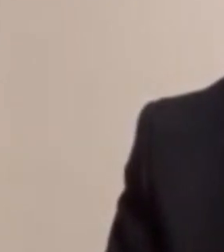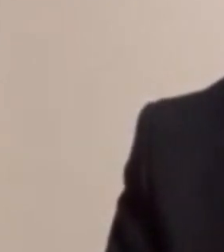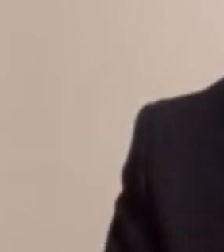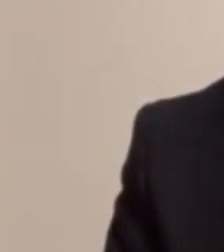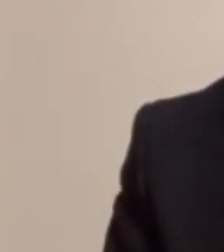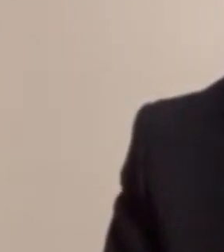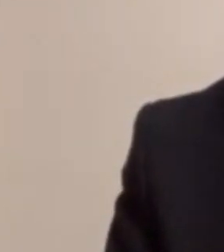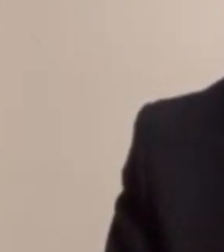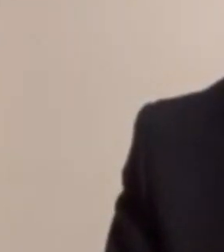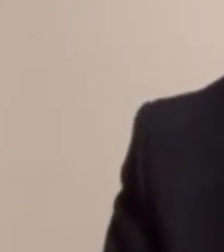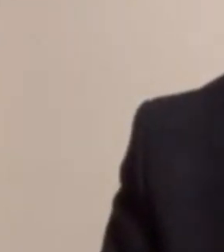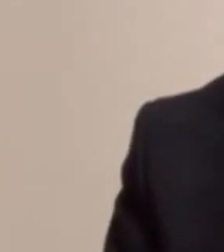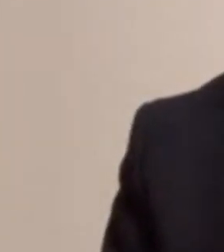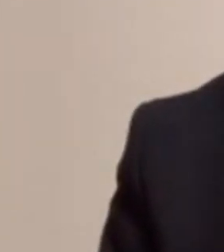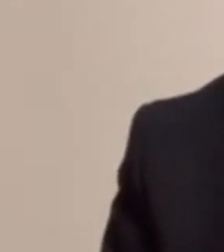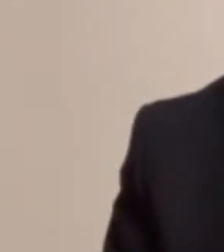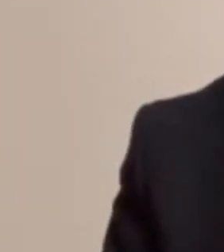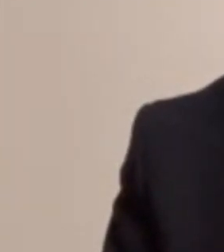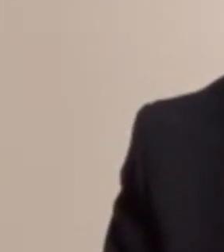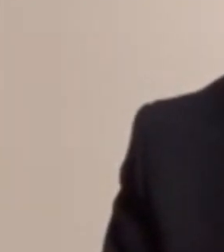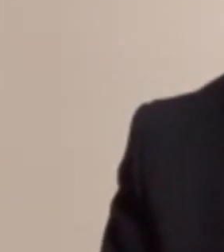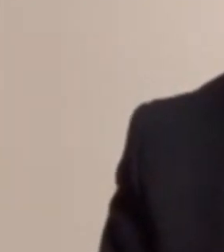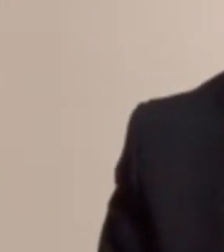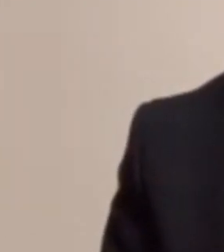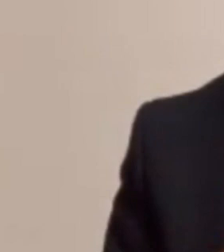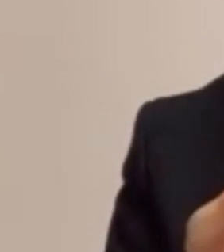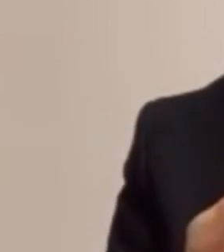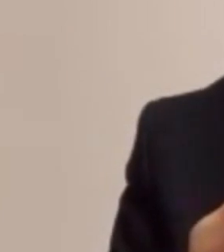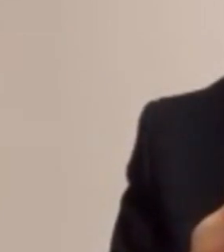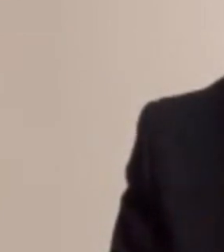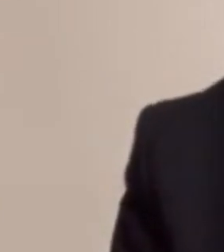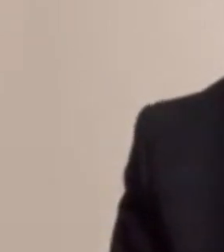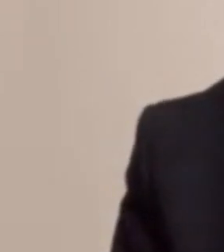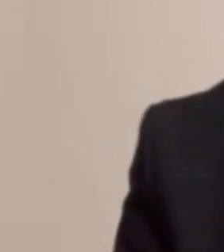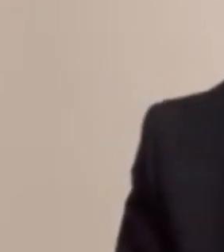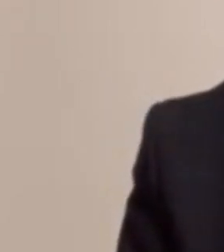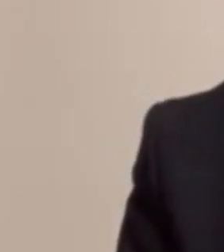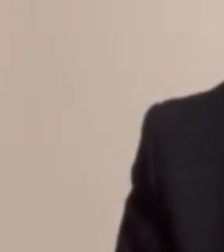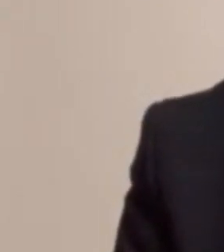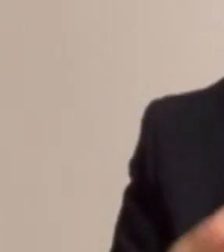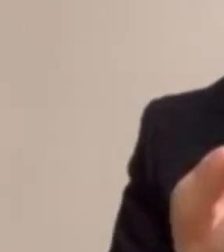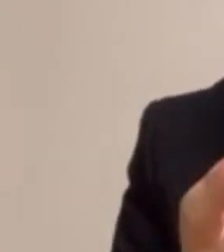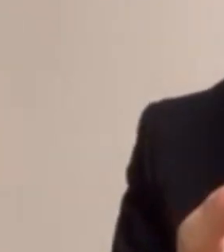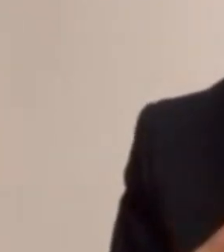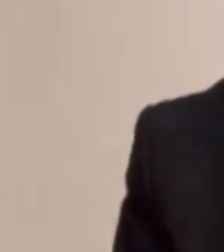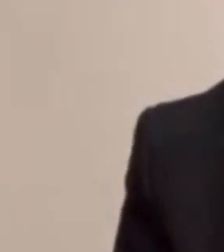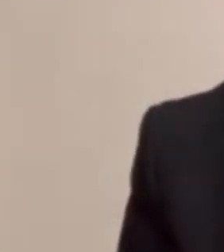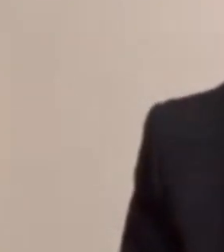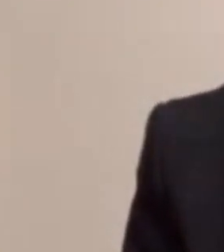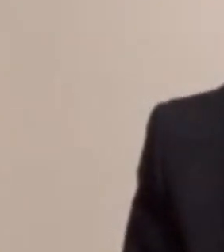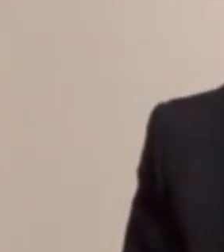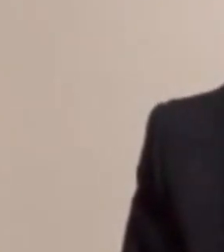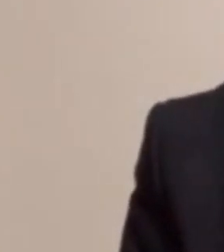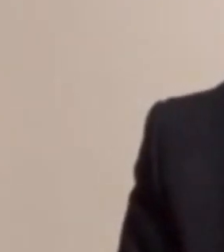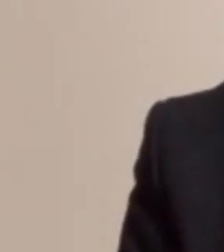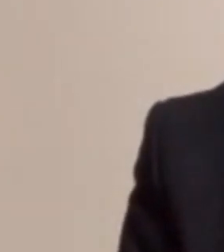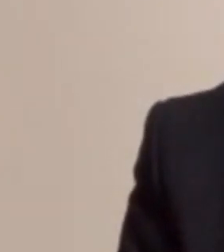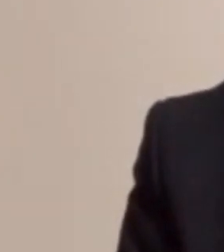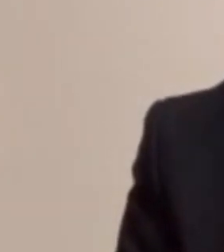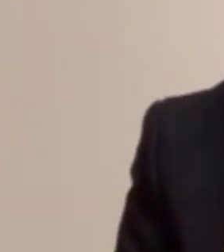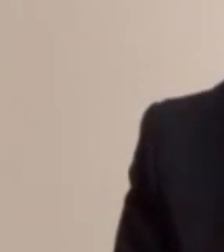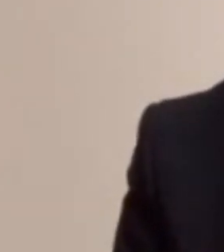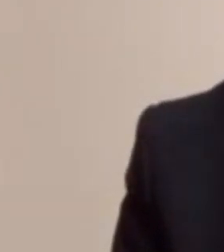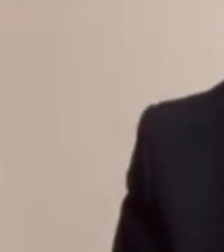هذا الزواج لواحد من أبنائه. هذا الشيء اللي يفرحني، أنه إحنا في أفراحنا مع بعض، في أحزاننا مع بعض،